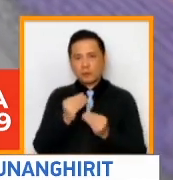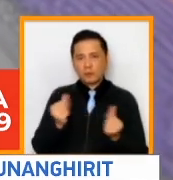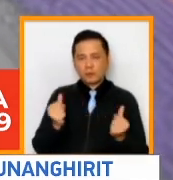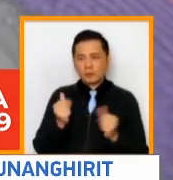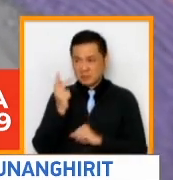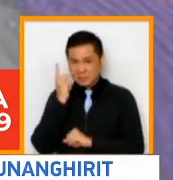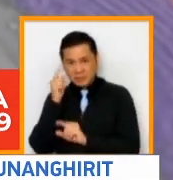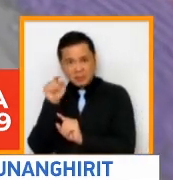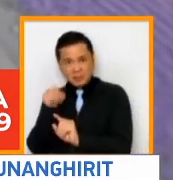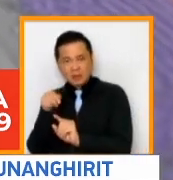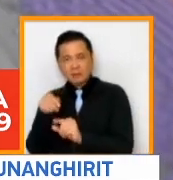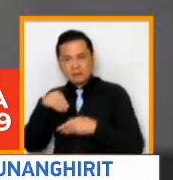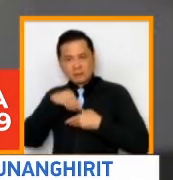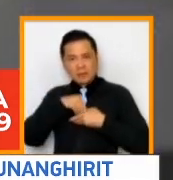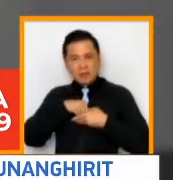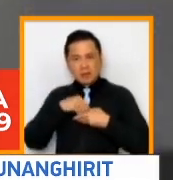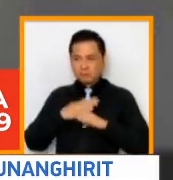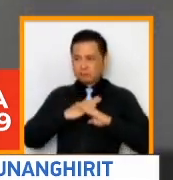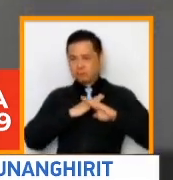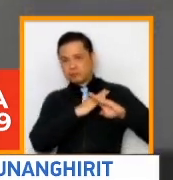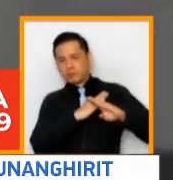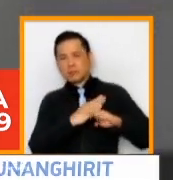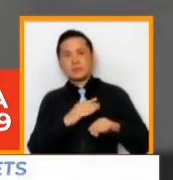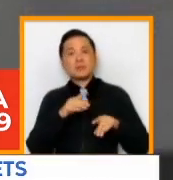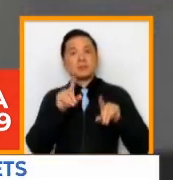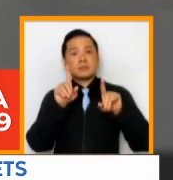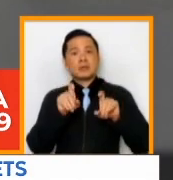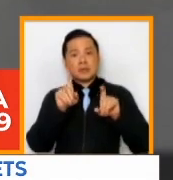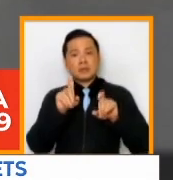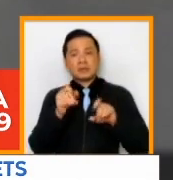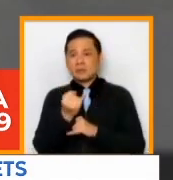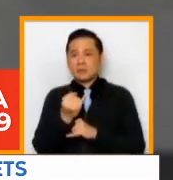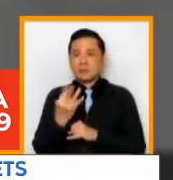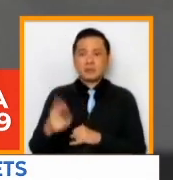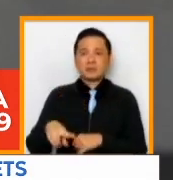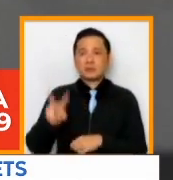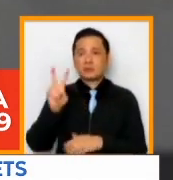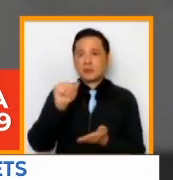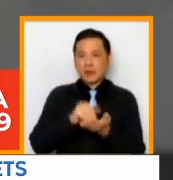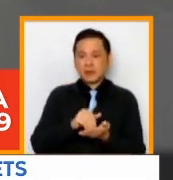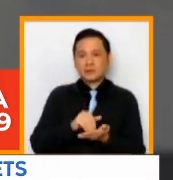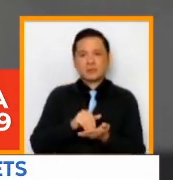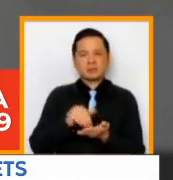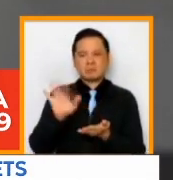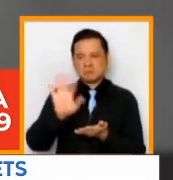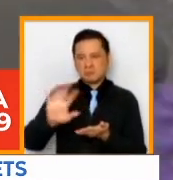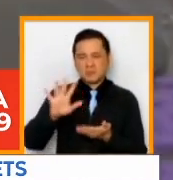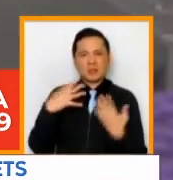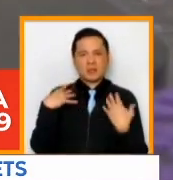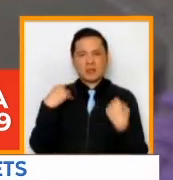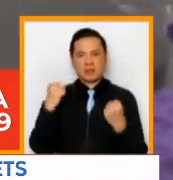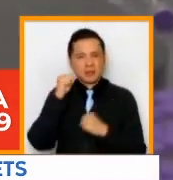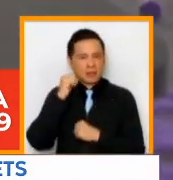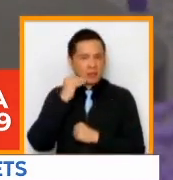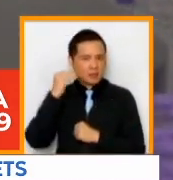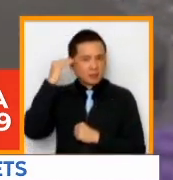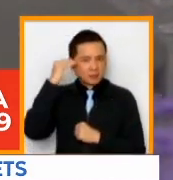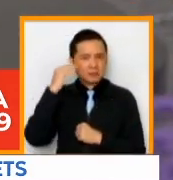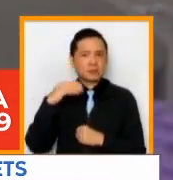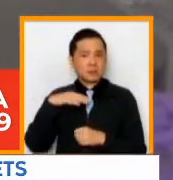magparami. Kasama po sa trial ang mahigit 2,600 malulusog na adults na may kasamang